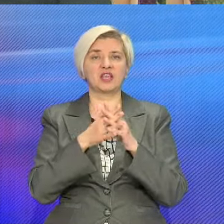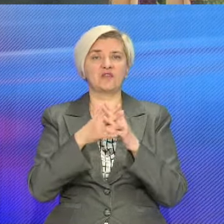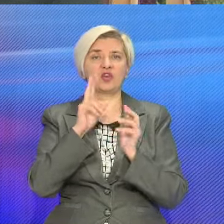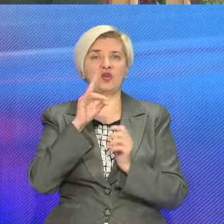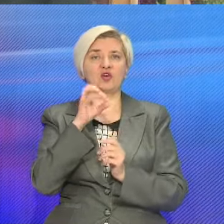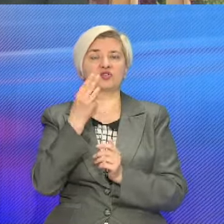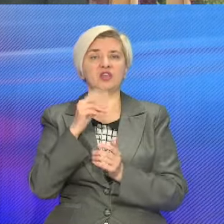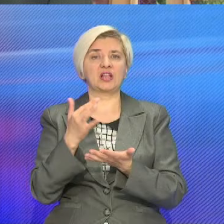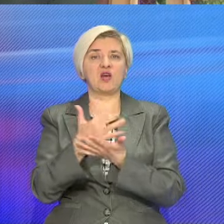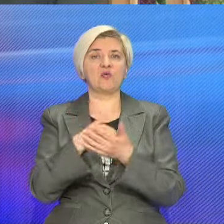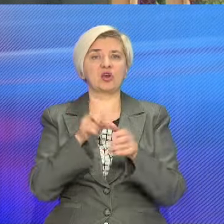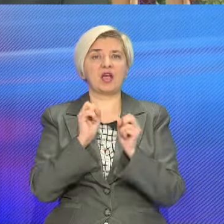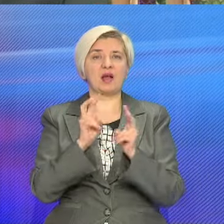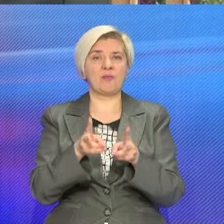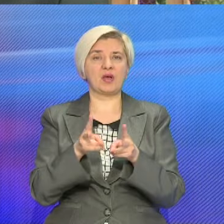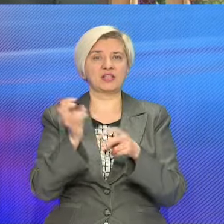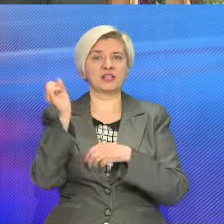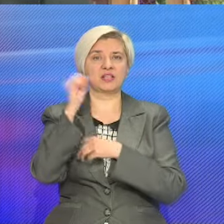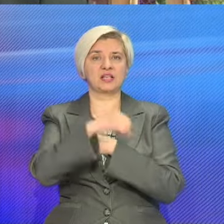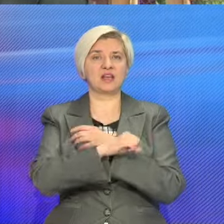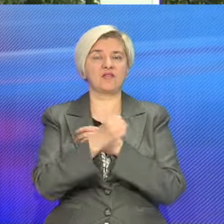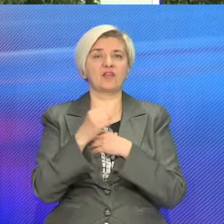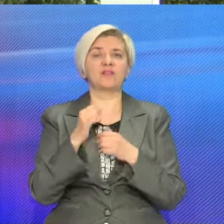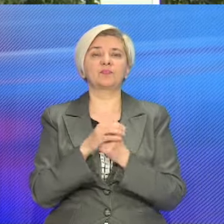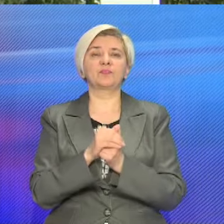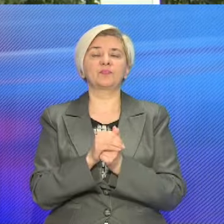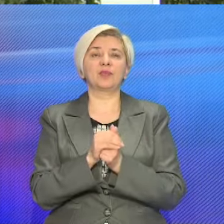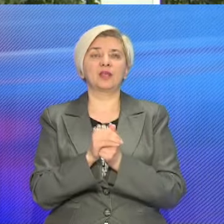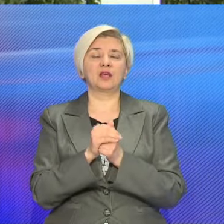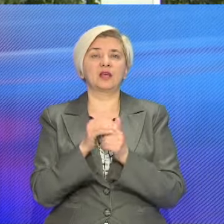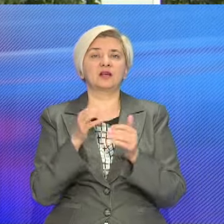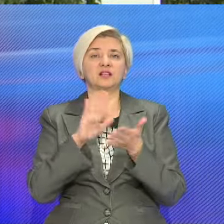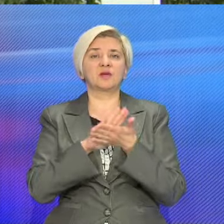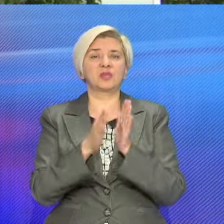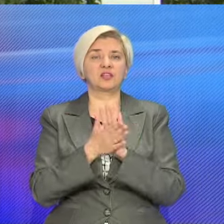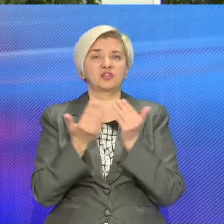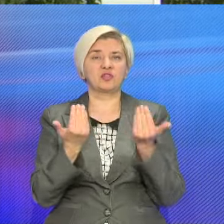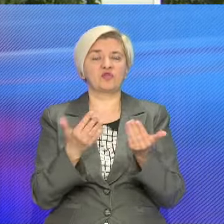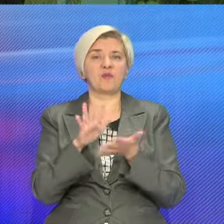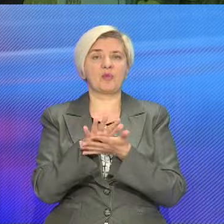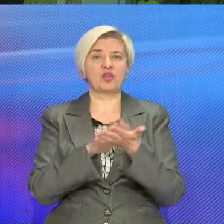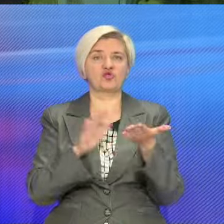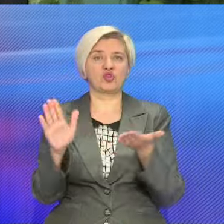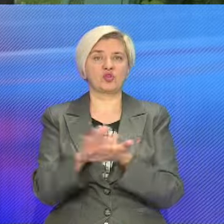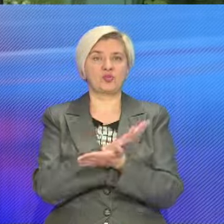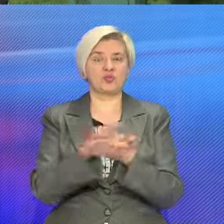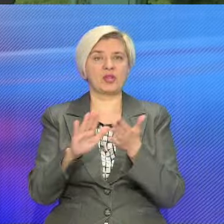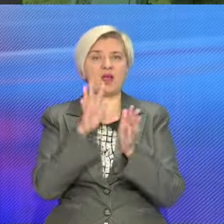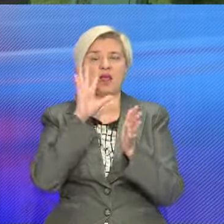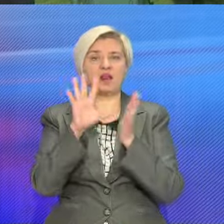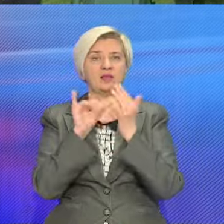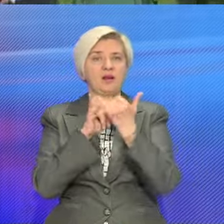для уборки опасных нависающих деревьев. По состоянию на сегодняшний день продолжаются расчистка линий